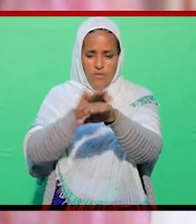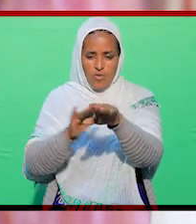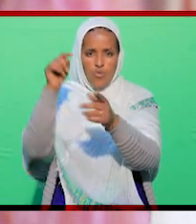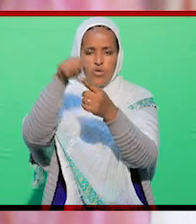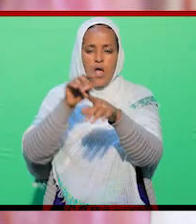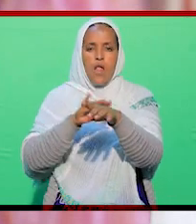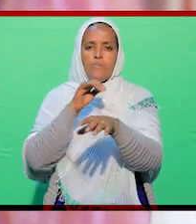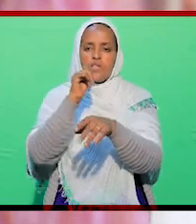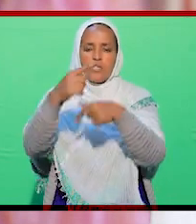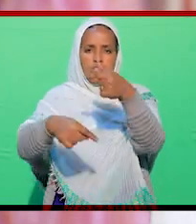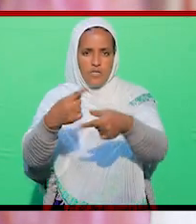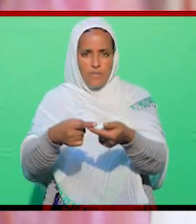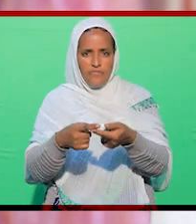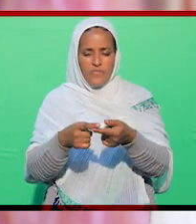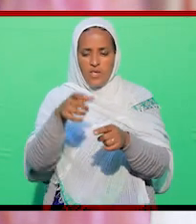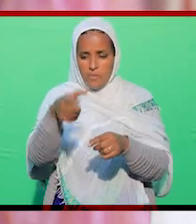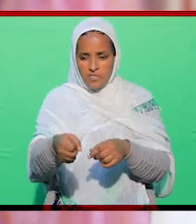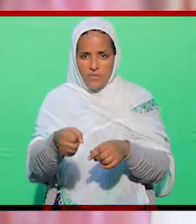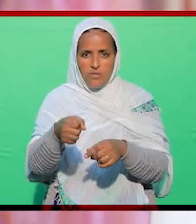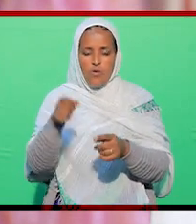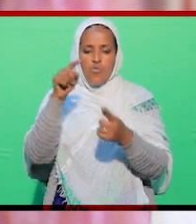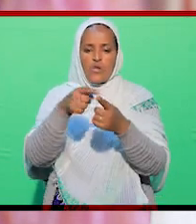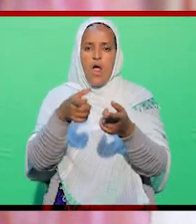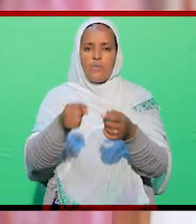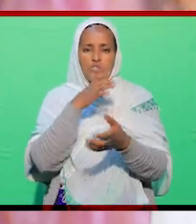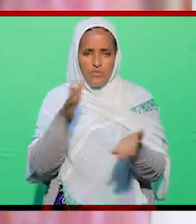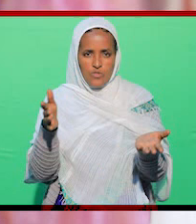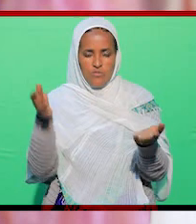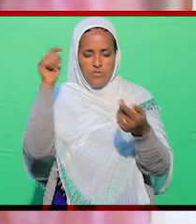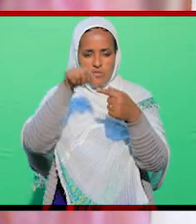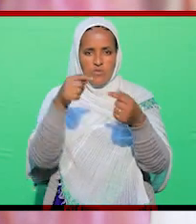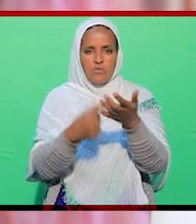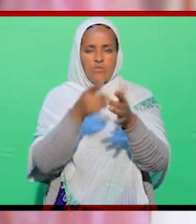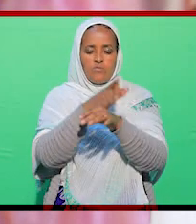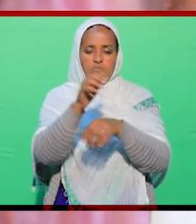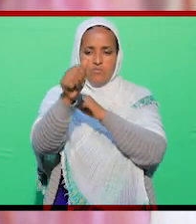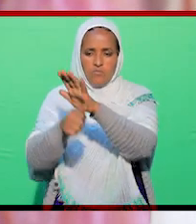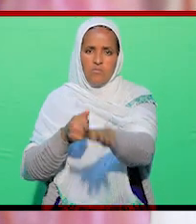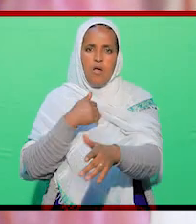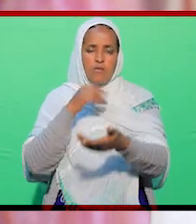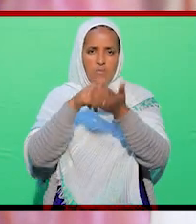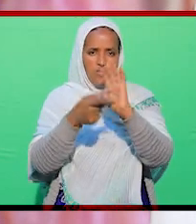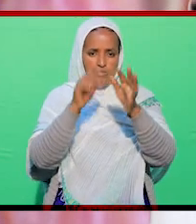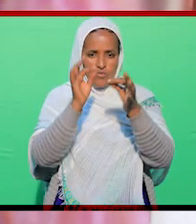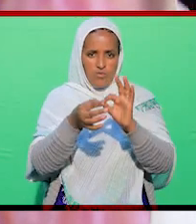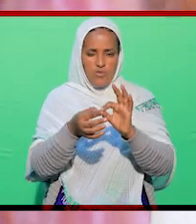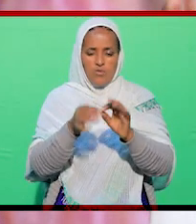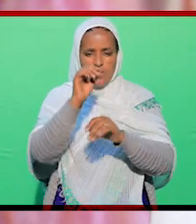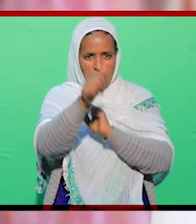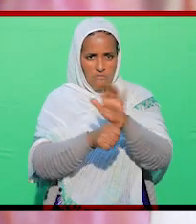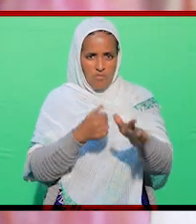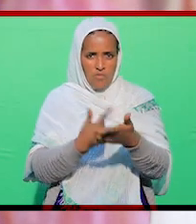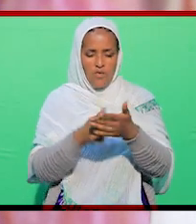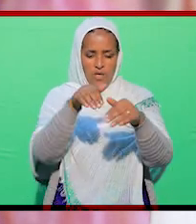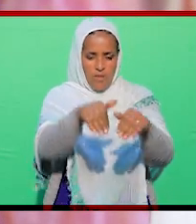የሚሄደው። ከመዳሰስ ወደ አለመዳሰስ ይሄዳል። ከመጨበጥ ወደ አለመጨበጥ፣ ከመገለጥ ወደ አለመገለጥ